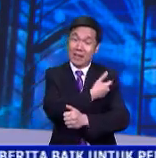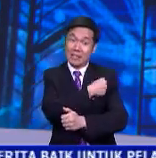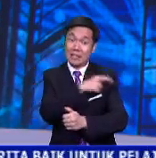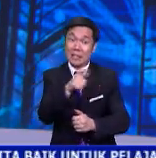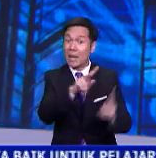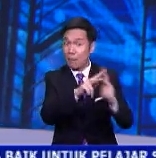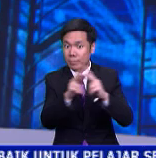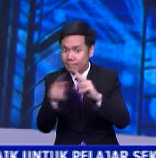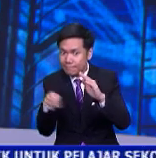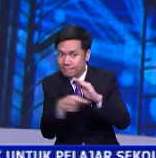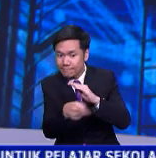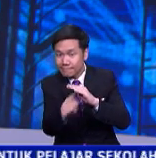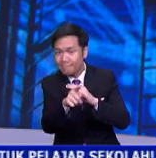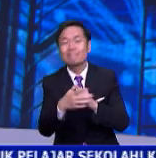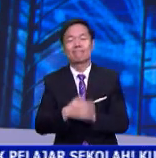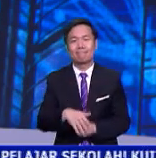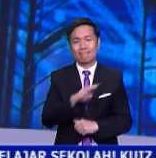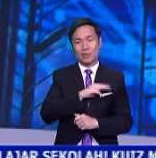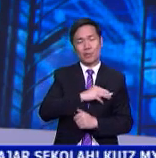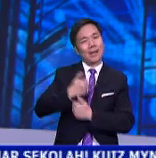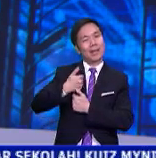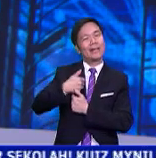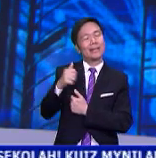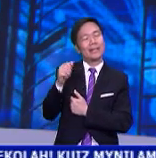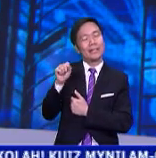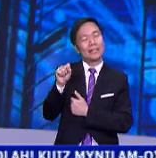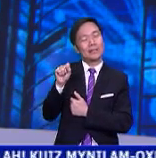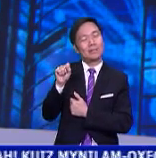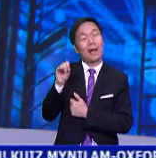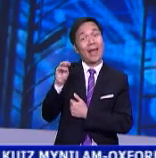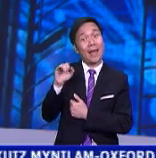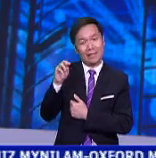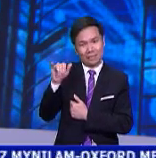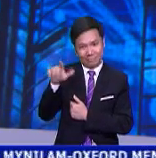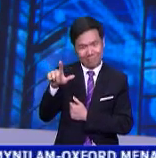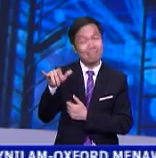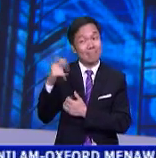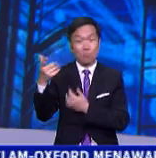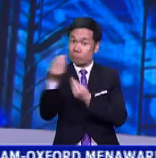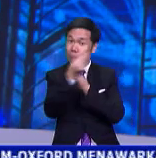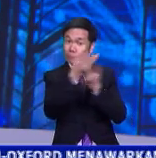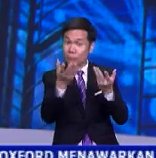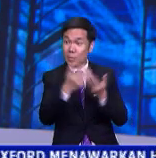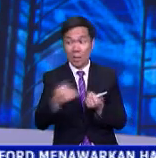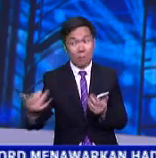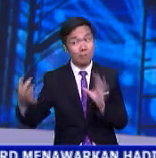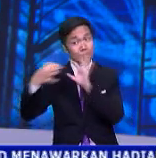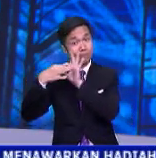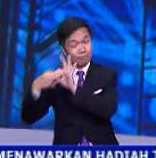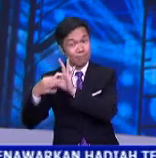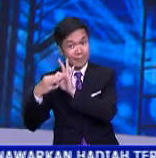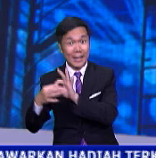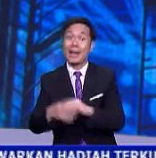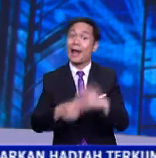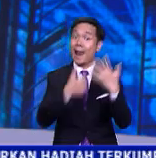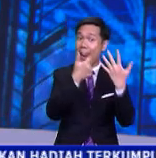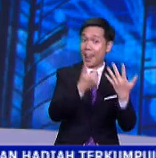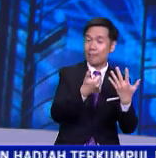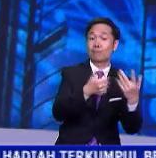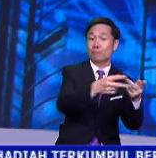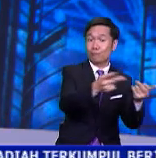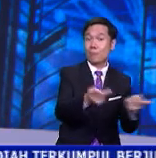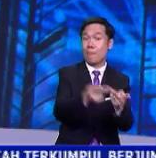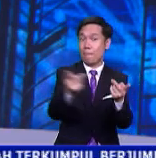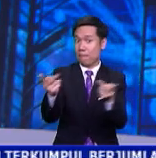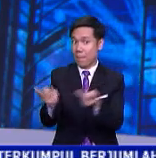kawasan pedalaman. Menteri Kanan Pertahanan Datuk Seri Ismail Sabri Yaakob memberitahu, buat masa ini kerjasama itu telah memutuskan 6 lokasi